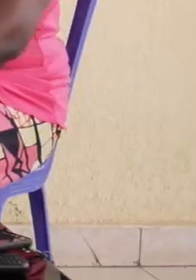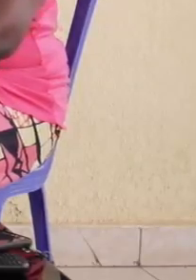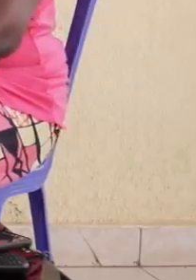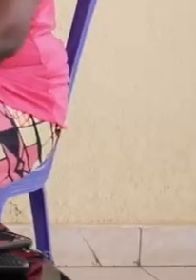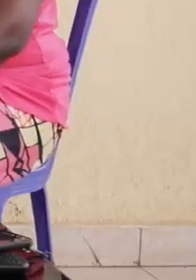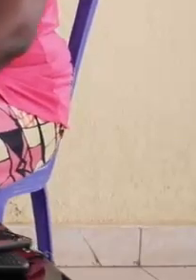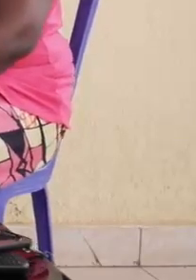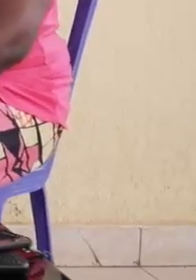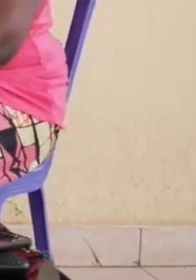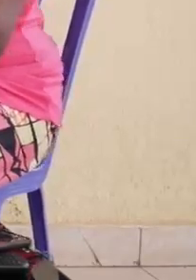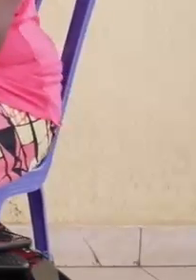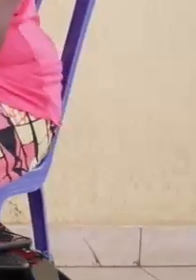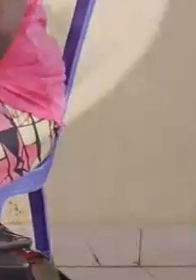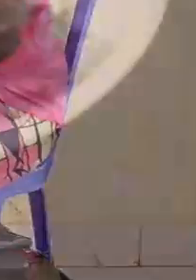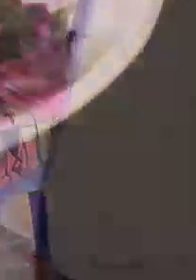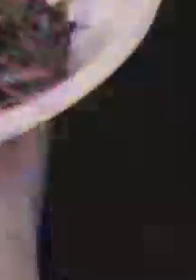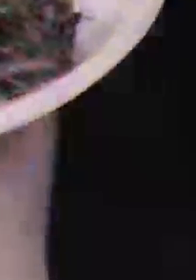nzongera kurinda kumenya